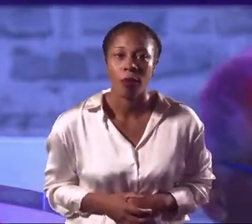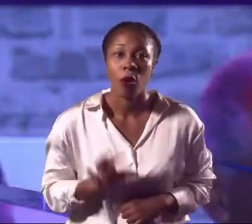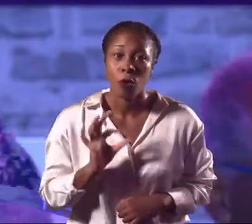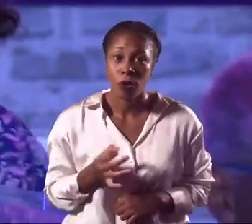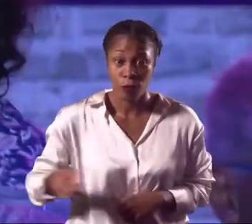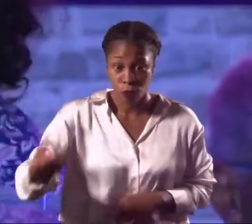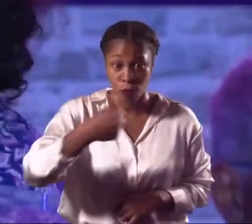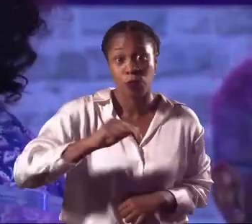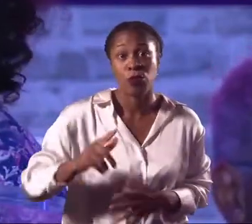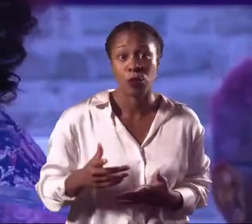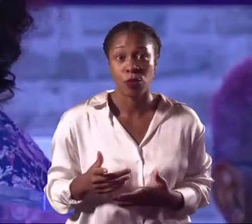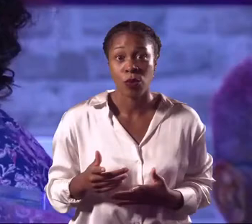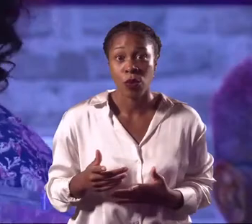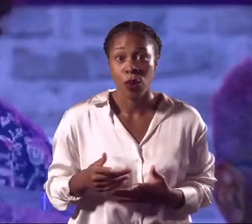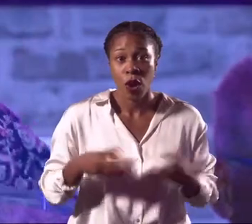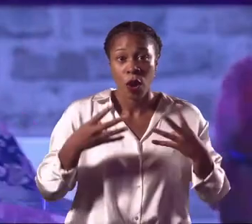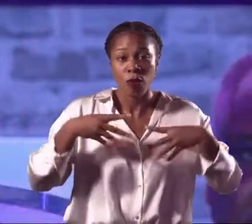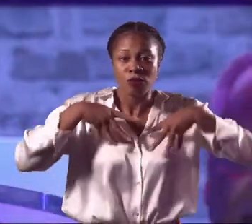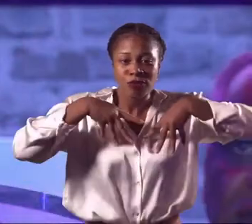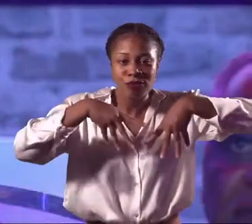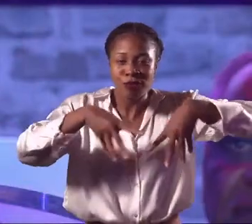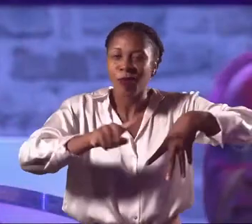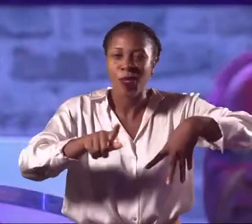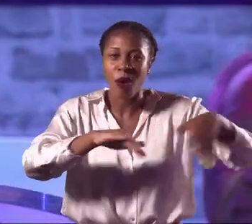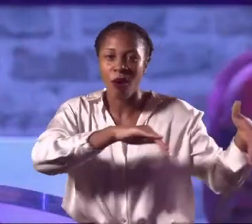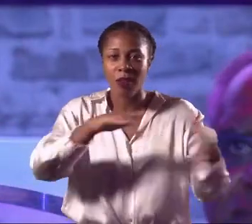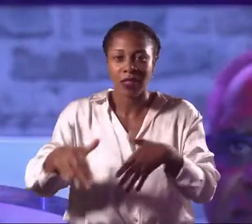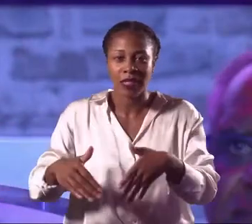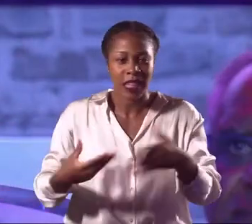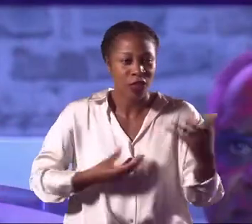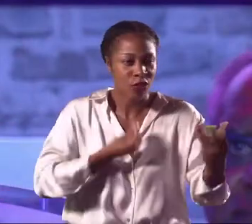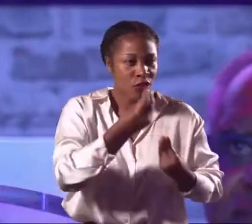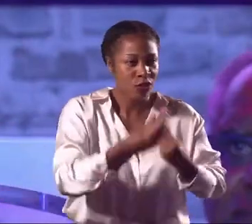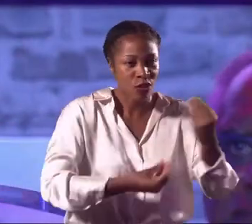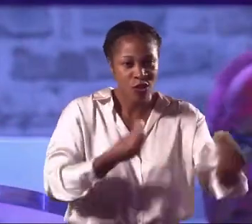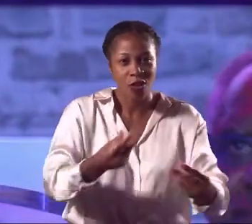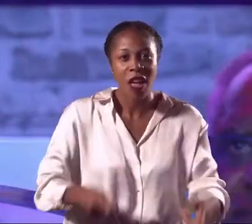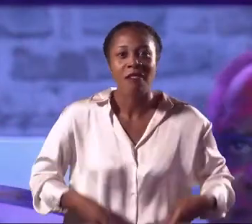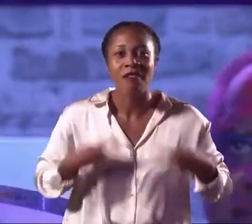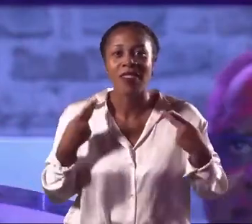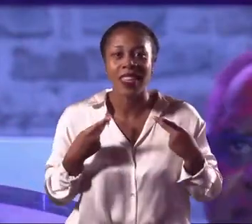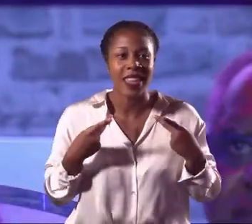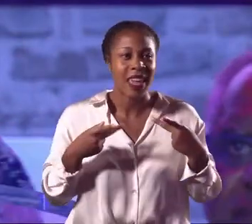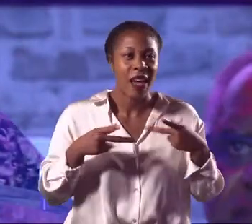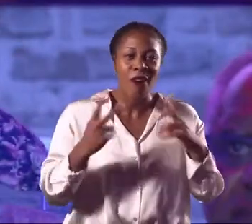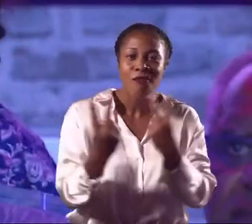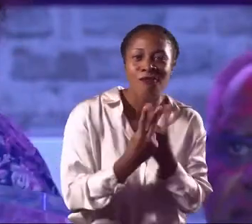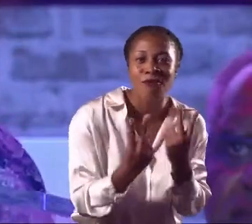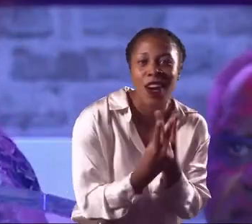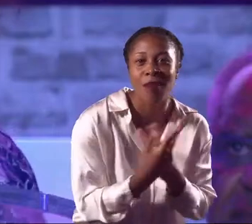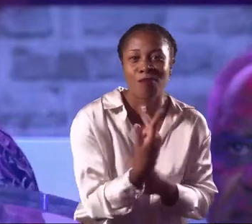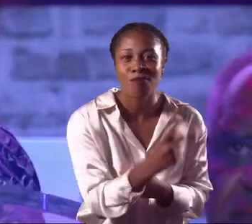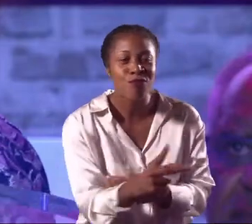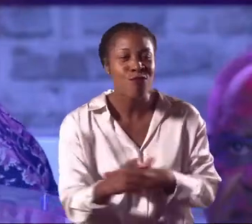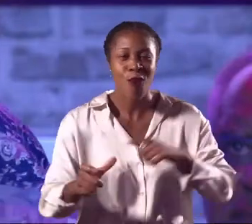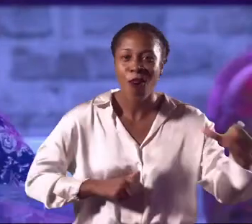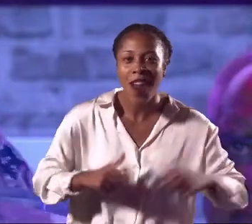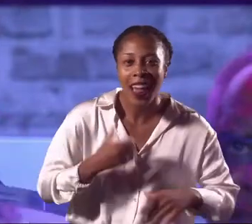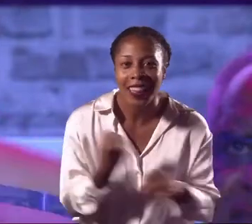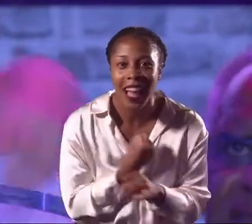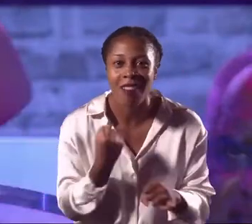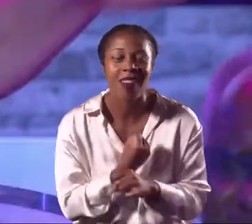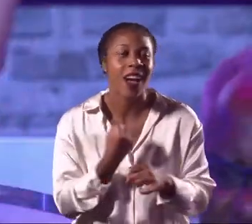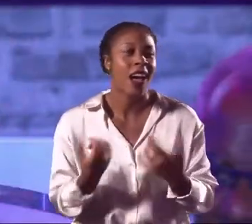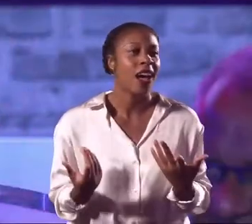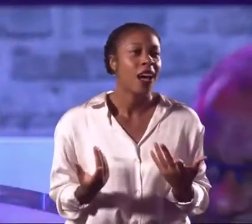aussi, empoisonner, pas au chlordécone, mais vous allez, j'en suis sûre, empoisonner la vie de vos voisins, de vos collègues de